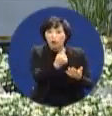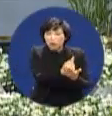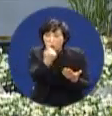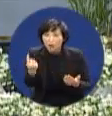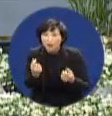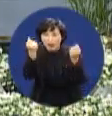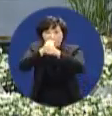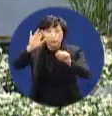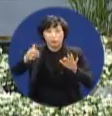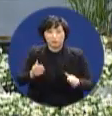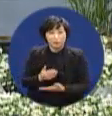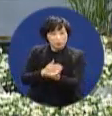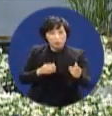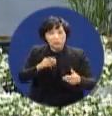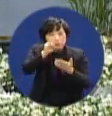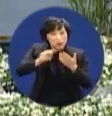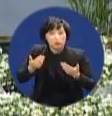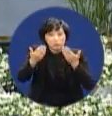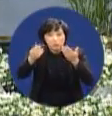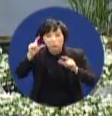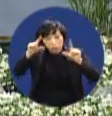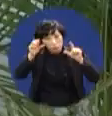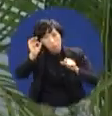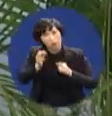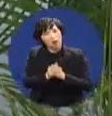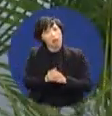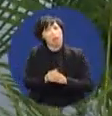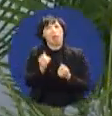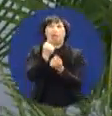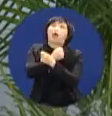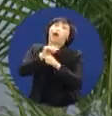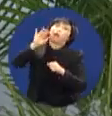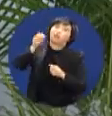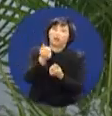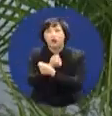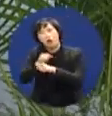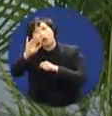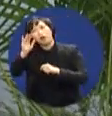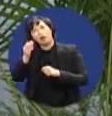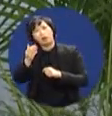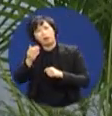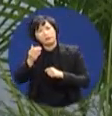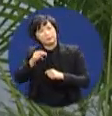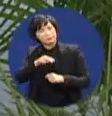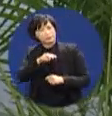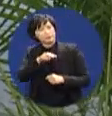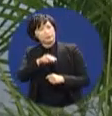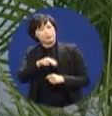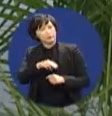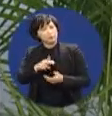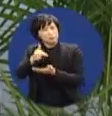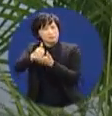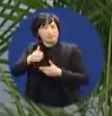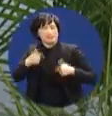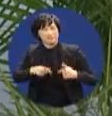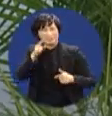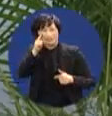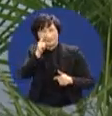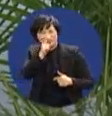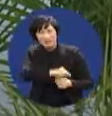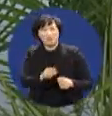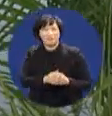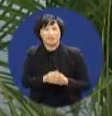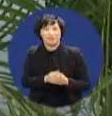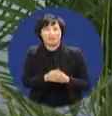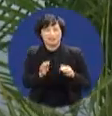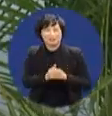해방되었네. 해방시킨 주님 기분 나쁘지 않겠어요? 막 일어나서 춤을 춰도